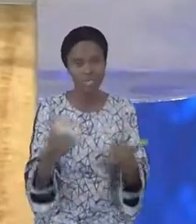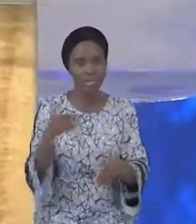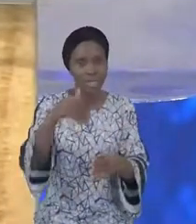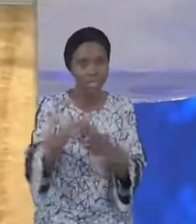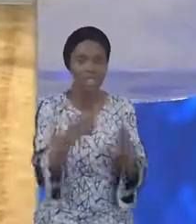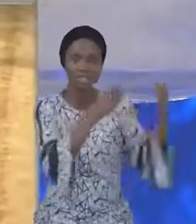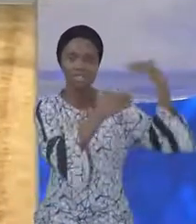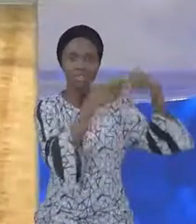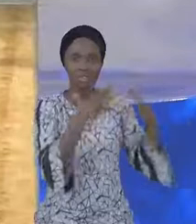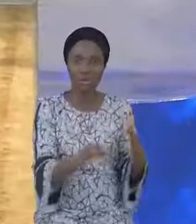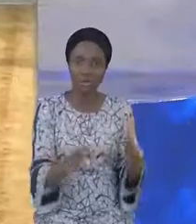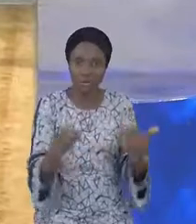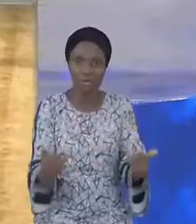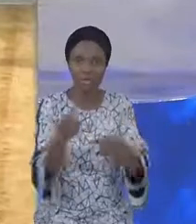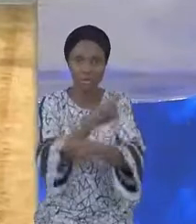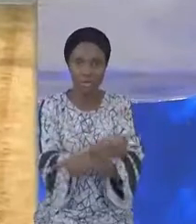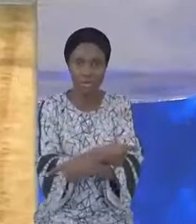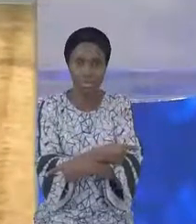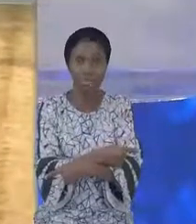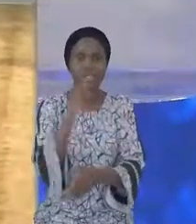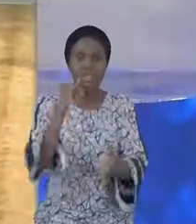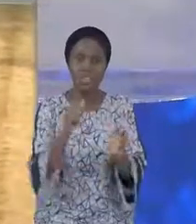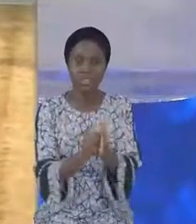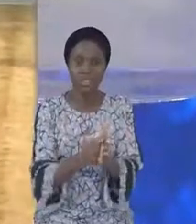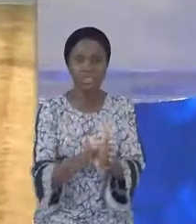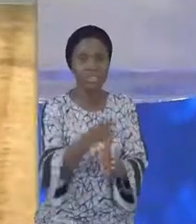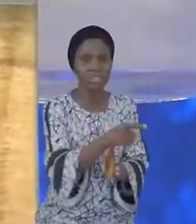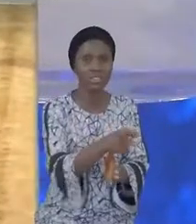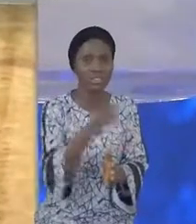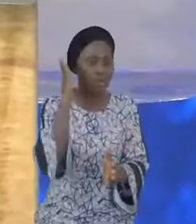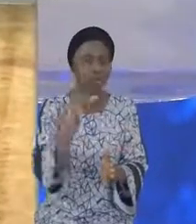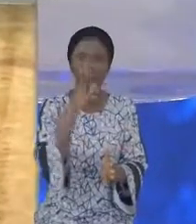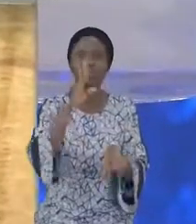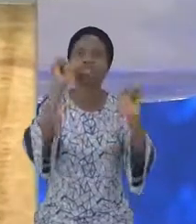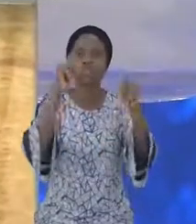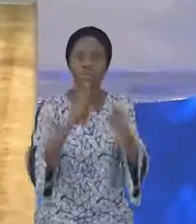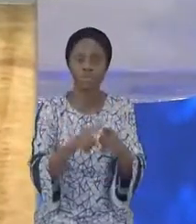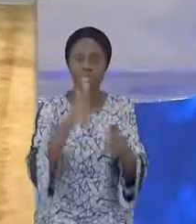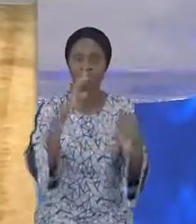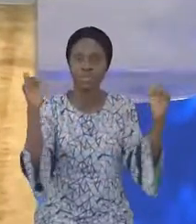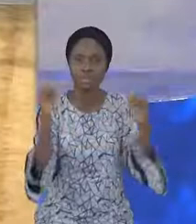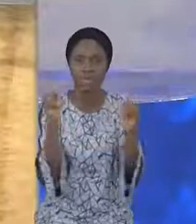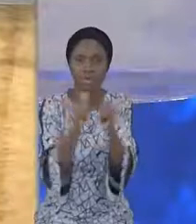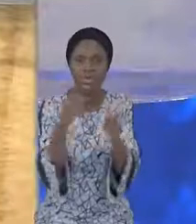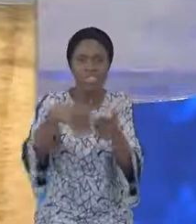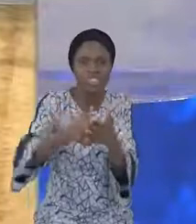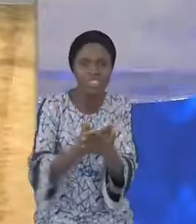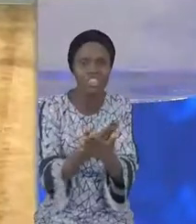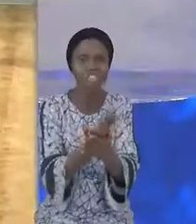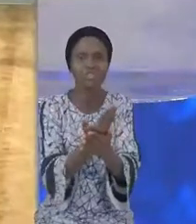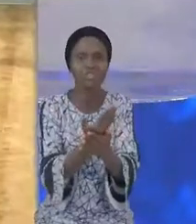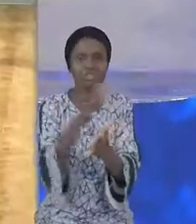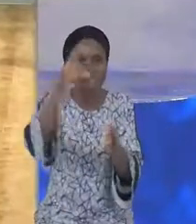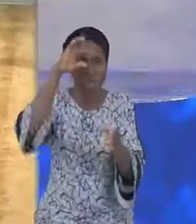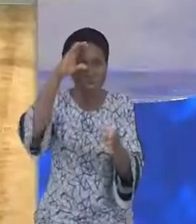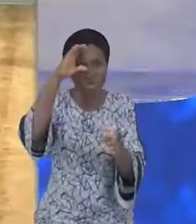étaient ressuscités. Est-ce que la génération de ce jour ne peut pas s'égaler aux gens de l'ancienne